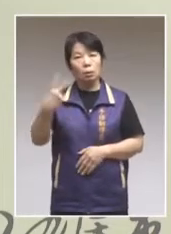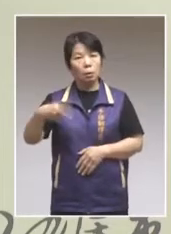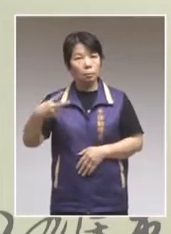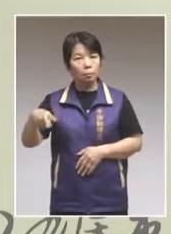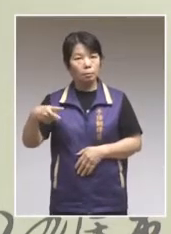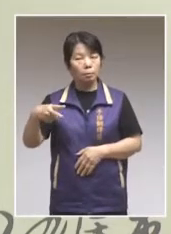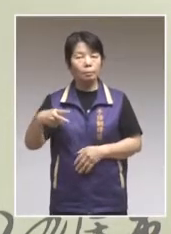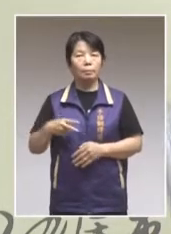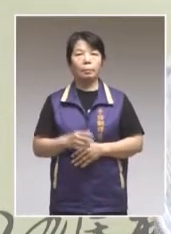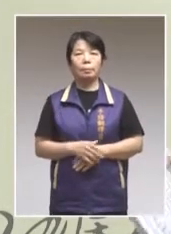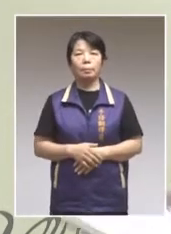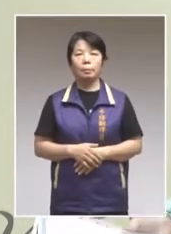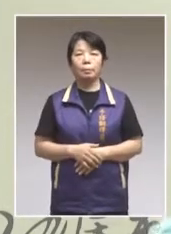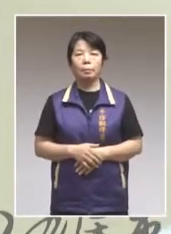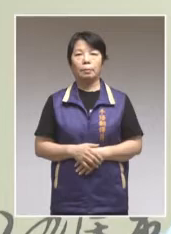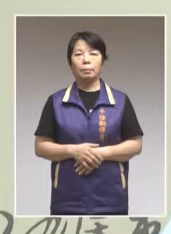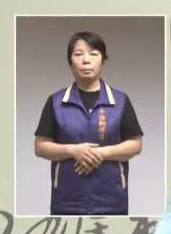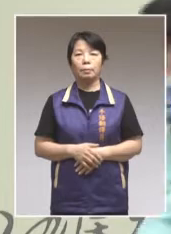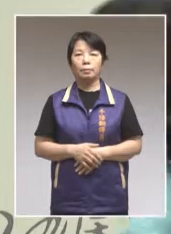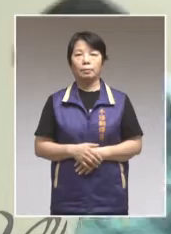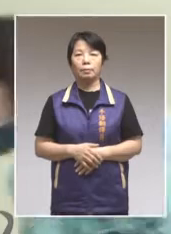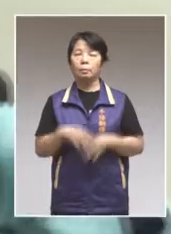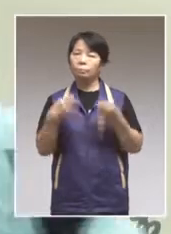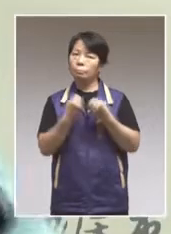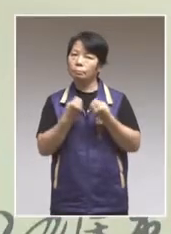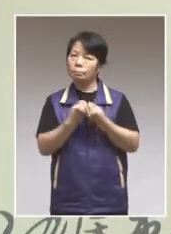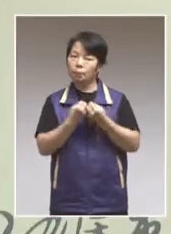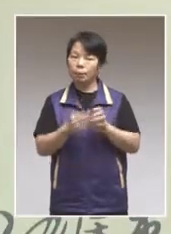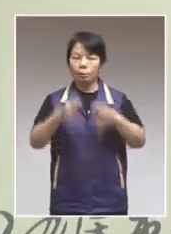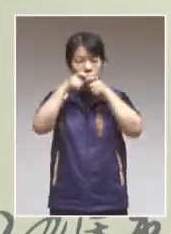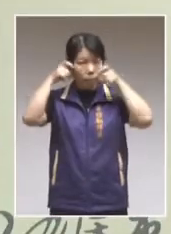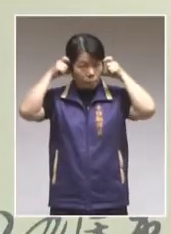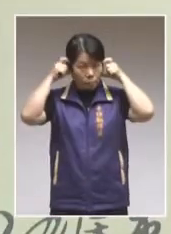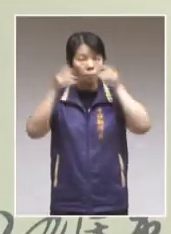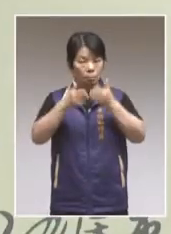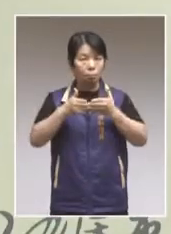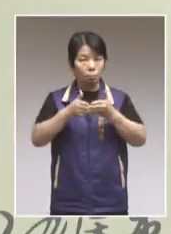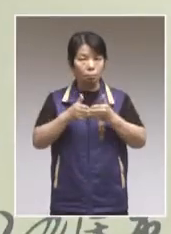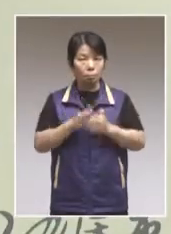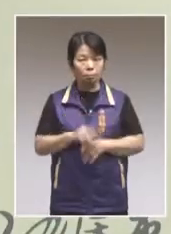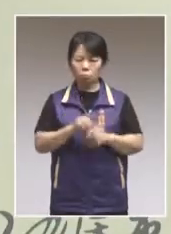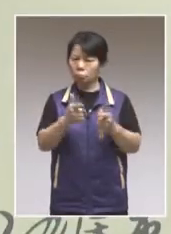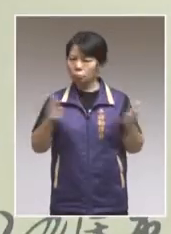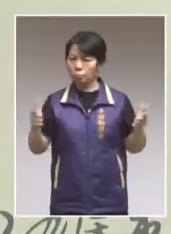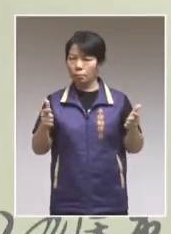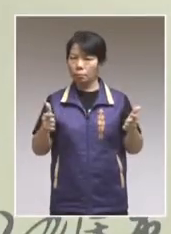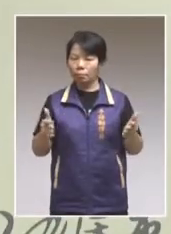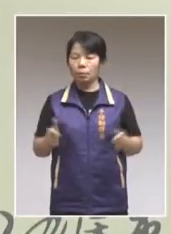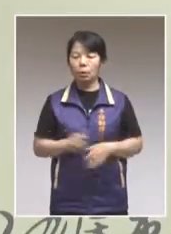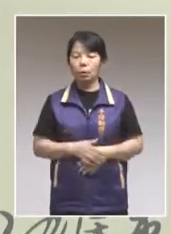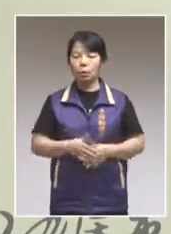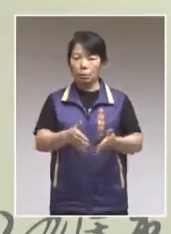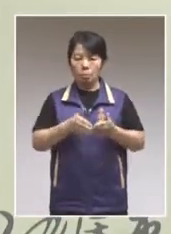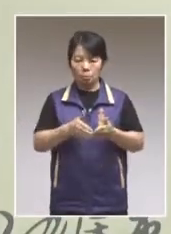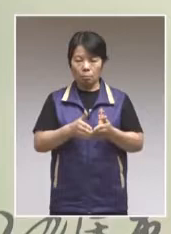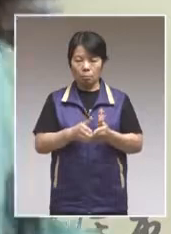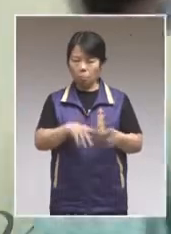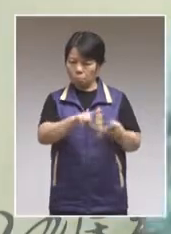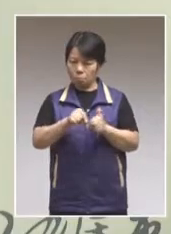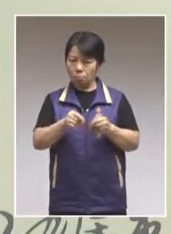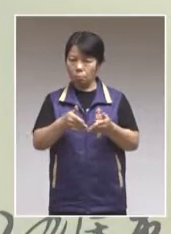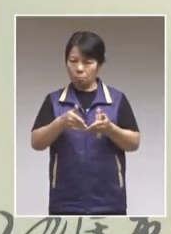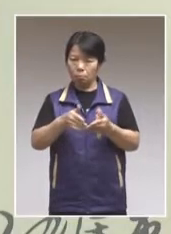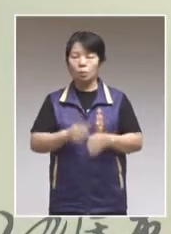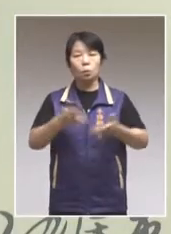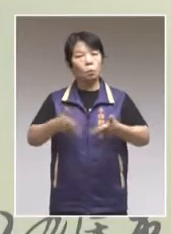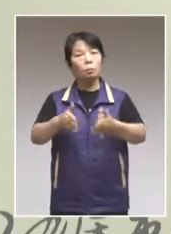种包括说怎么样能够戴口罩等等，这个规定之外，要落实之外，那